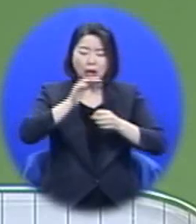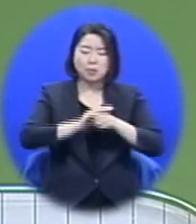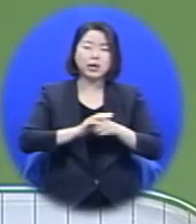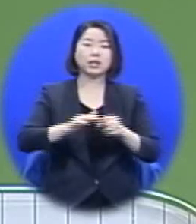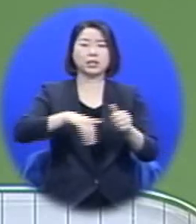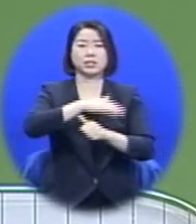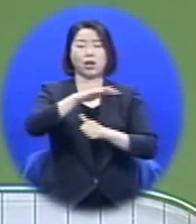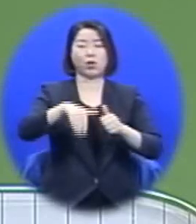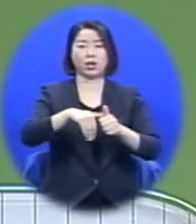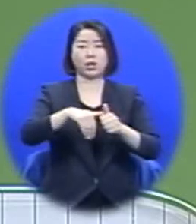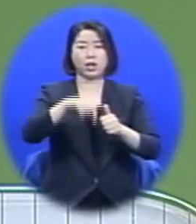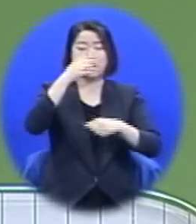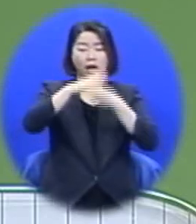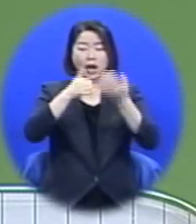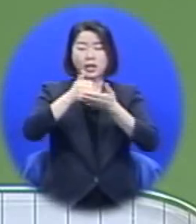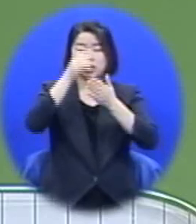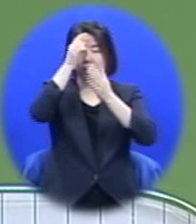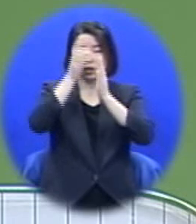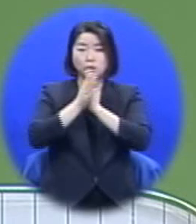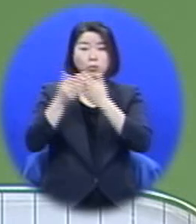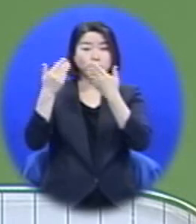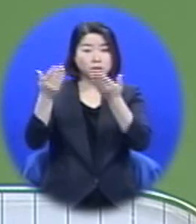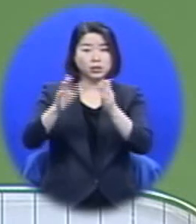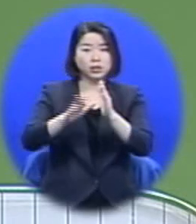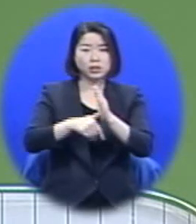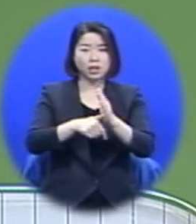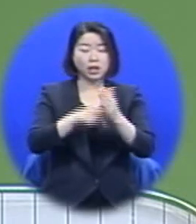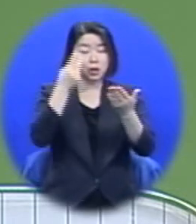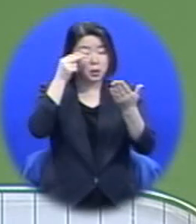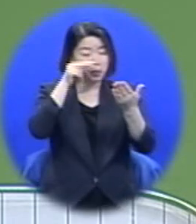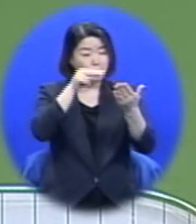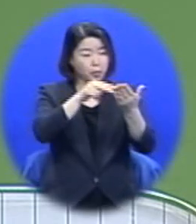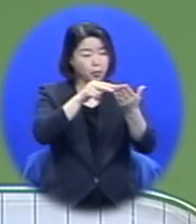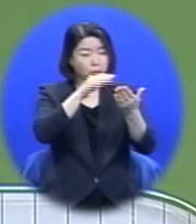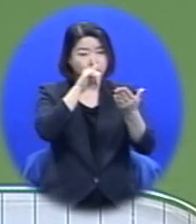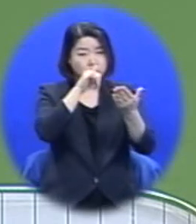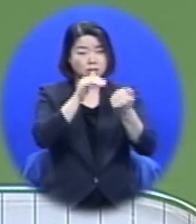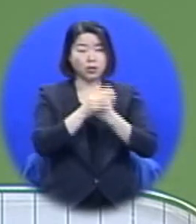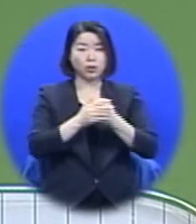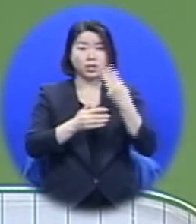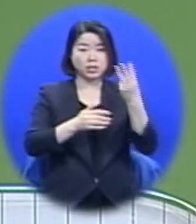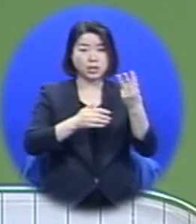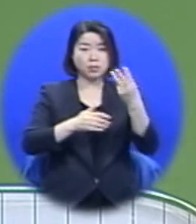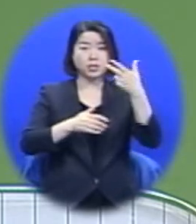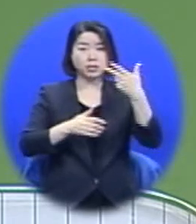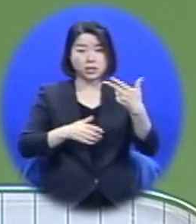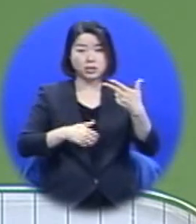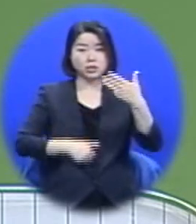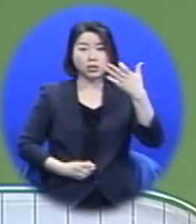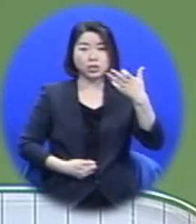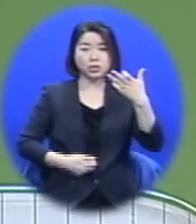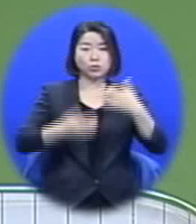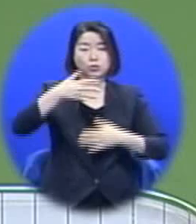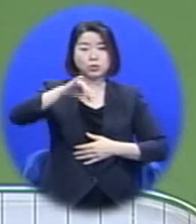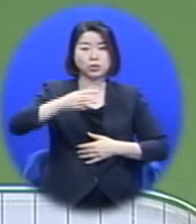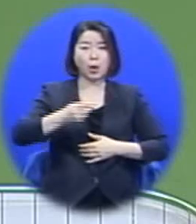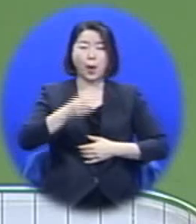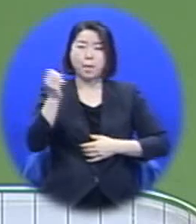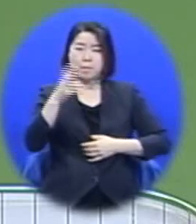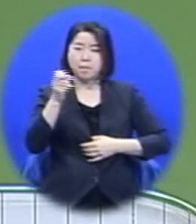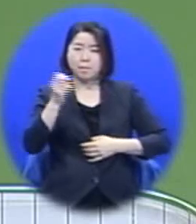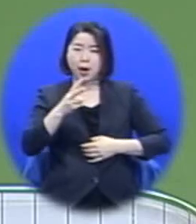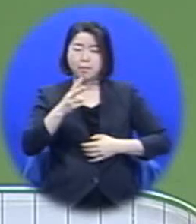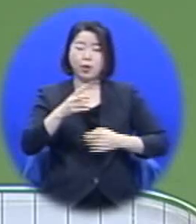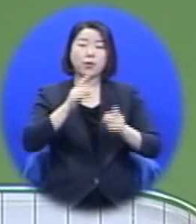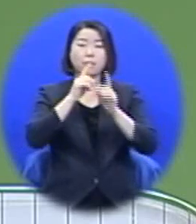데 그 기도에 우리가 주목할 구절이 나옵니다 3절 7절 19절에 반복 에서 나오는